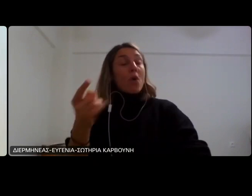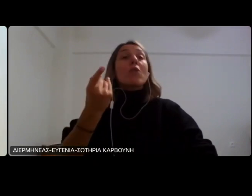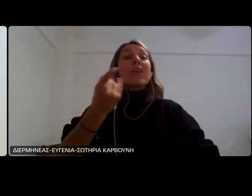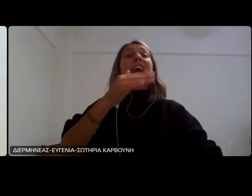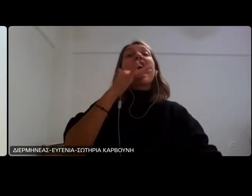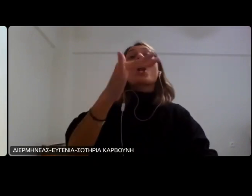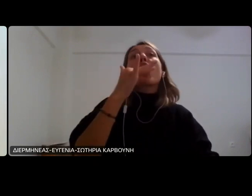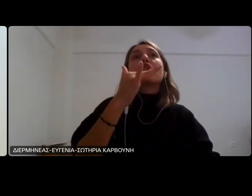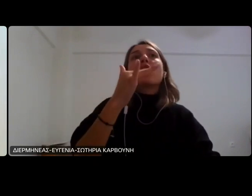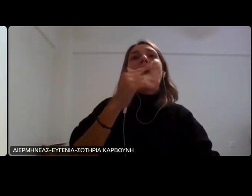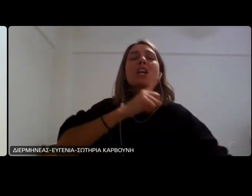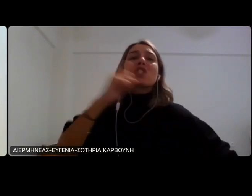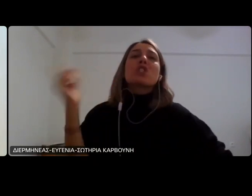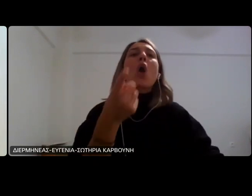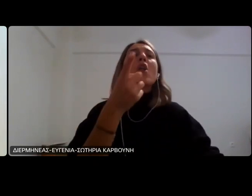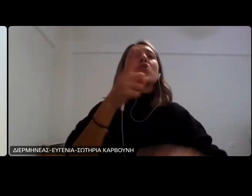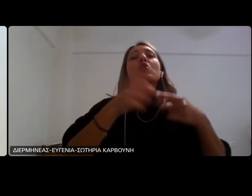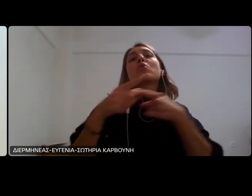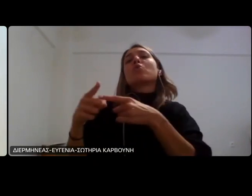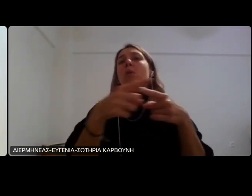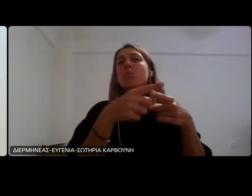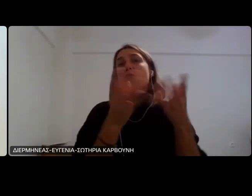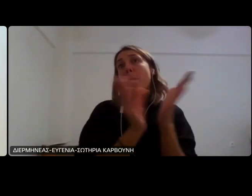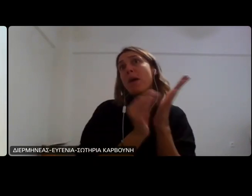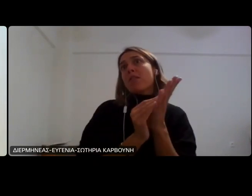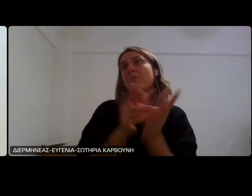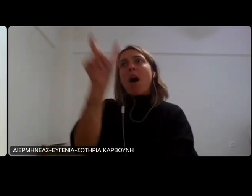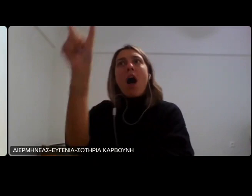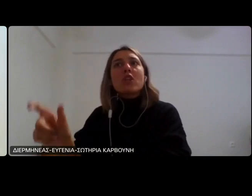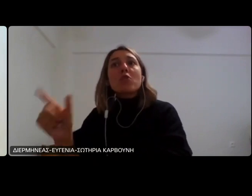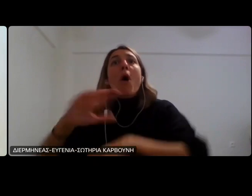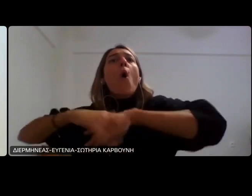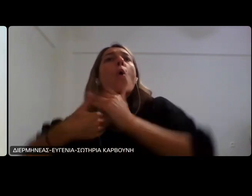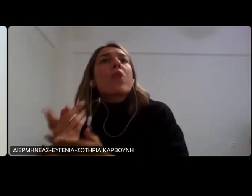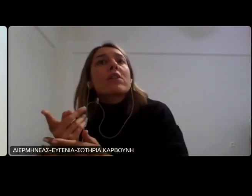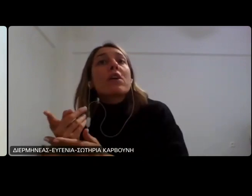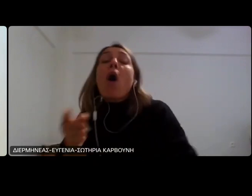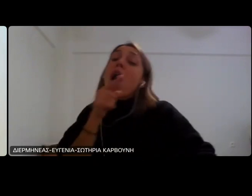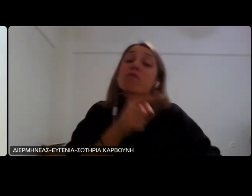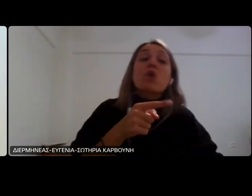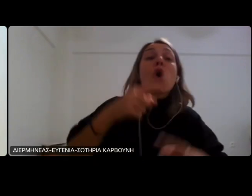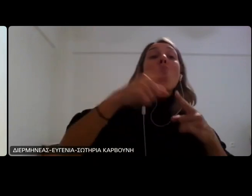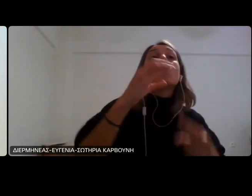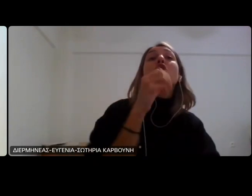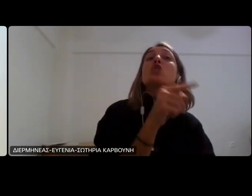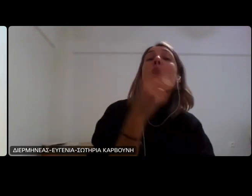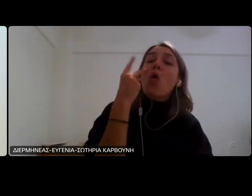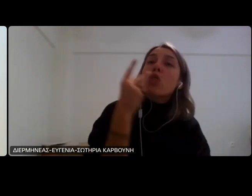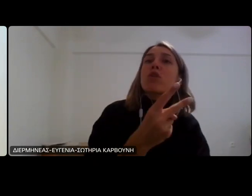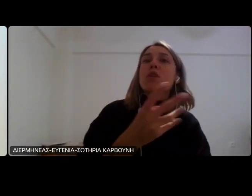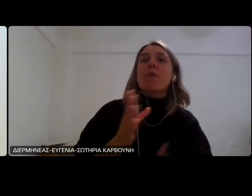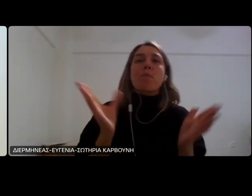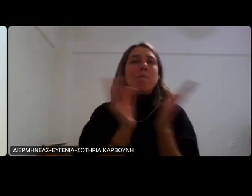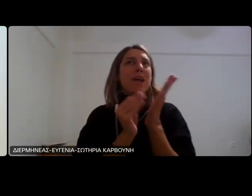τα γένη. Αν κάποιος αυτό προσδιορίζεται ως το, θα βρει και το ουδέτερο γένος. Επίσης, έχουμε λέξεις, επειδή